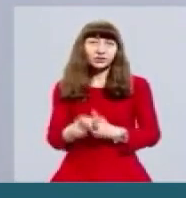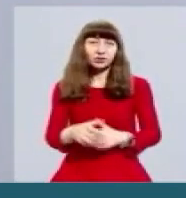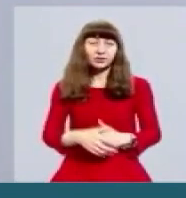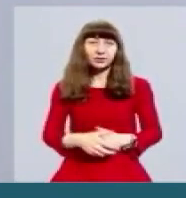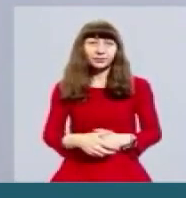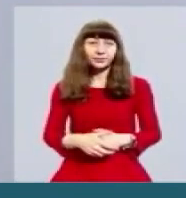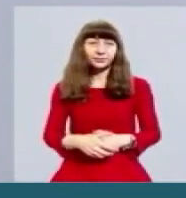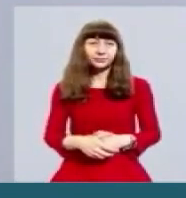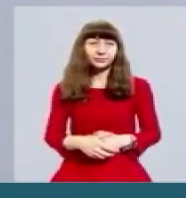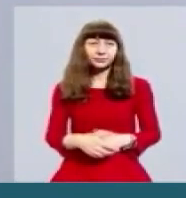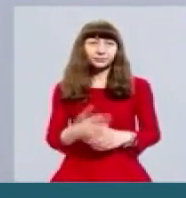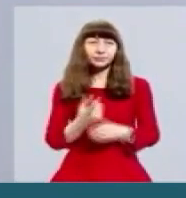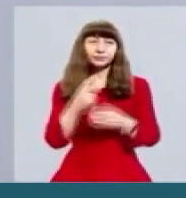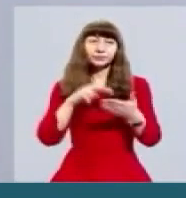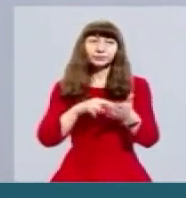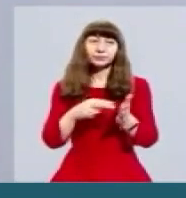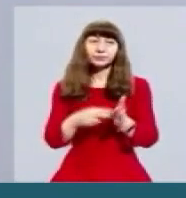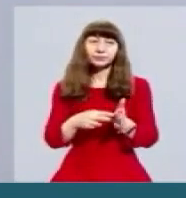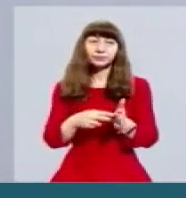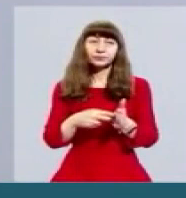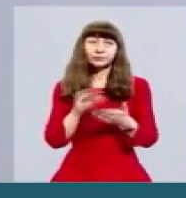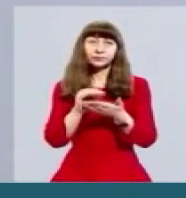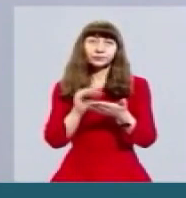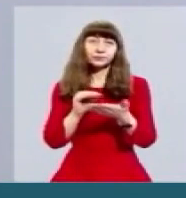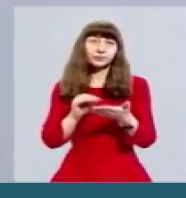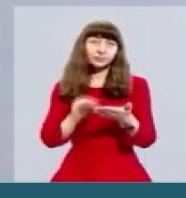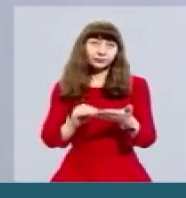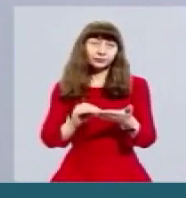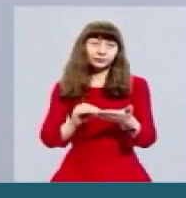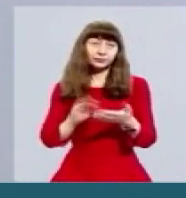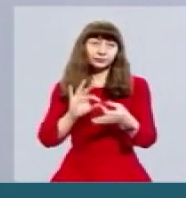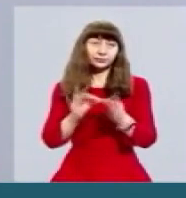услуг. В этом плане все